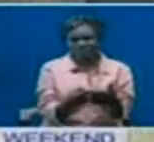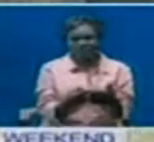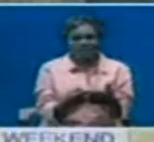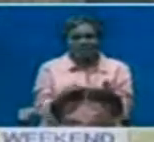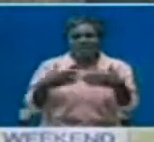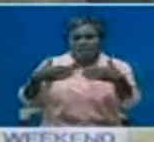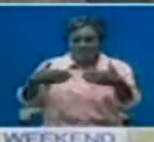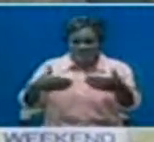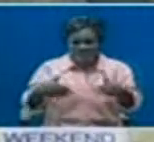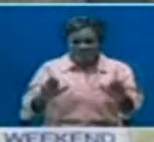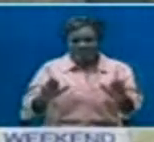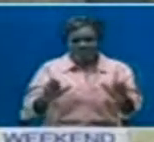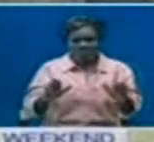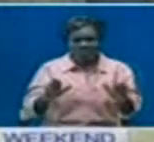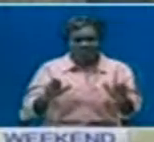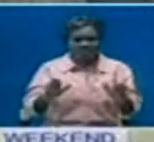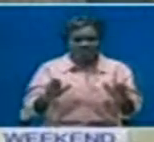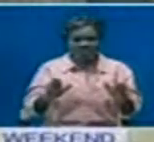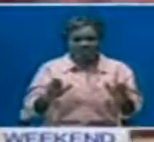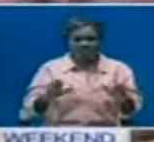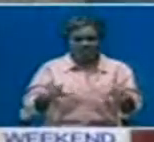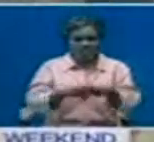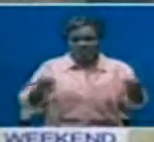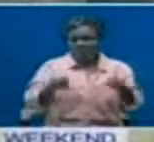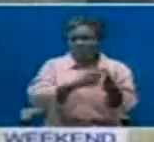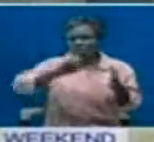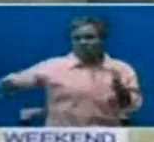ikiasiliwa ile nini hiyo kitu itajirusha yenyewe